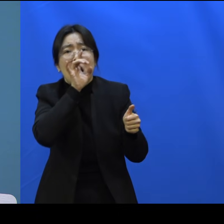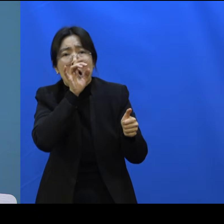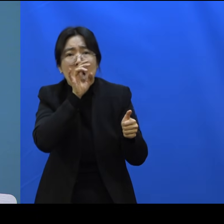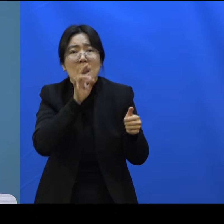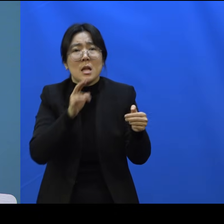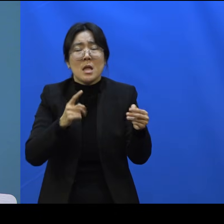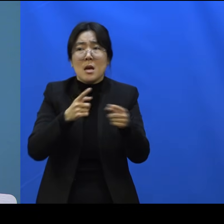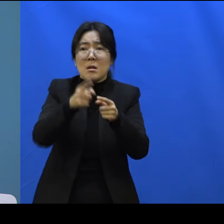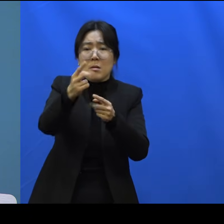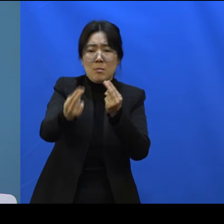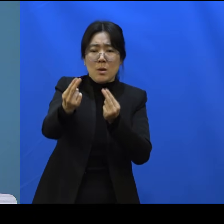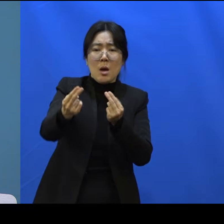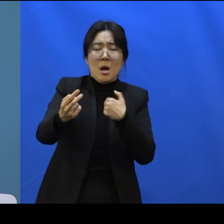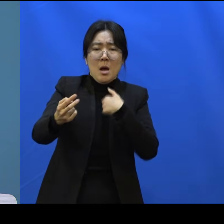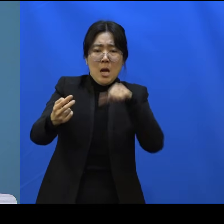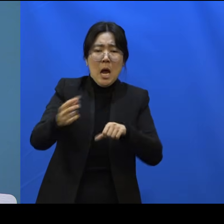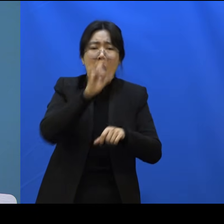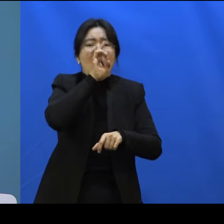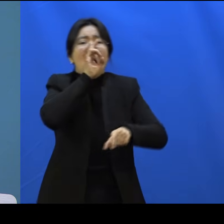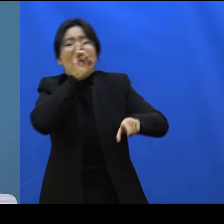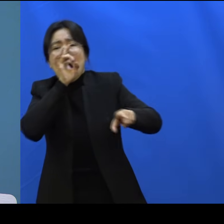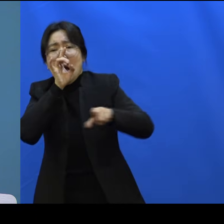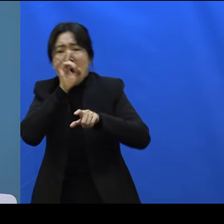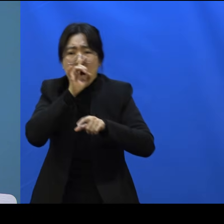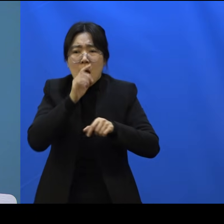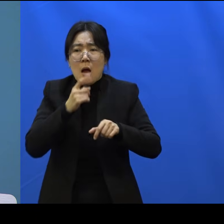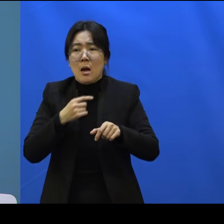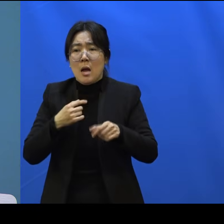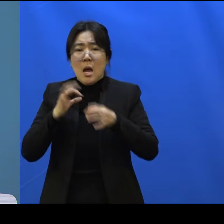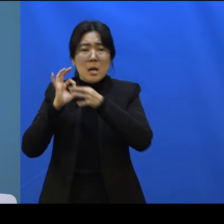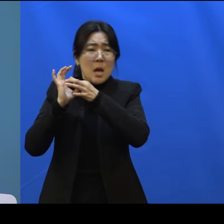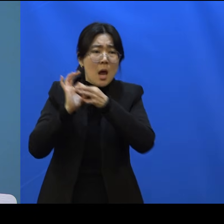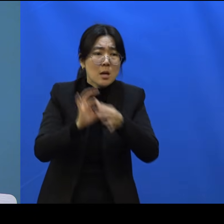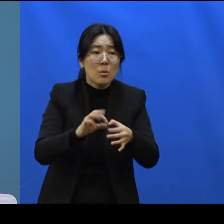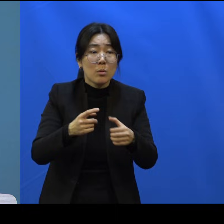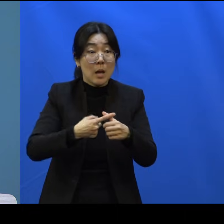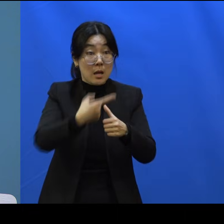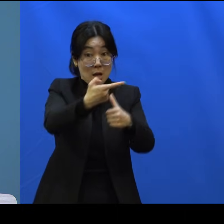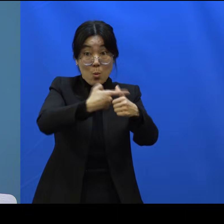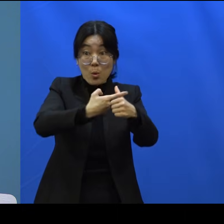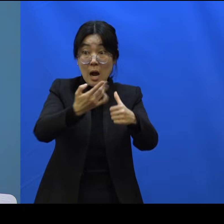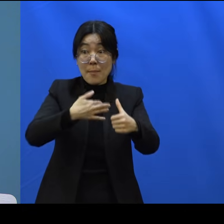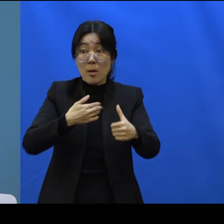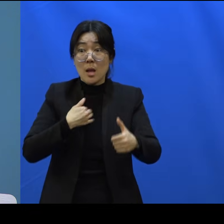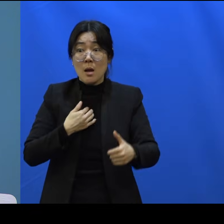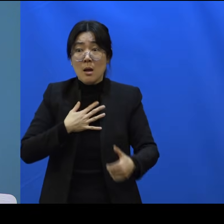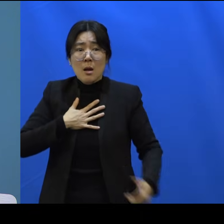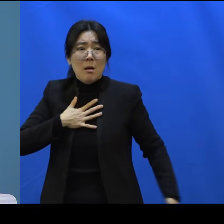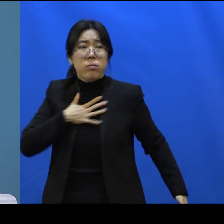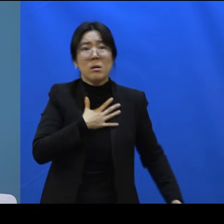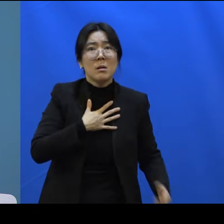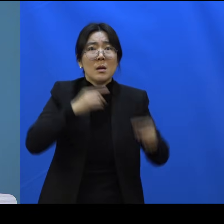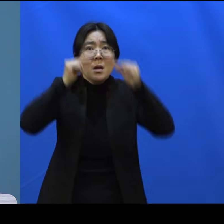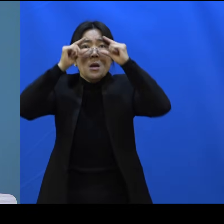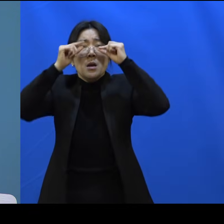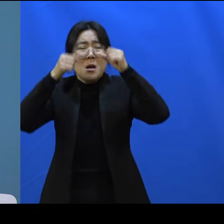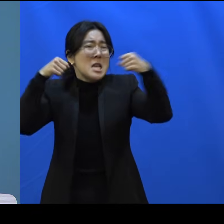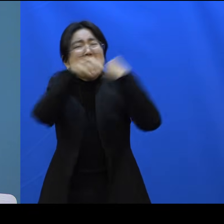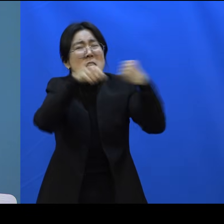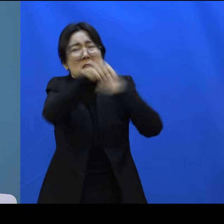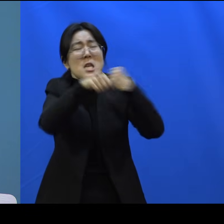비교, 자기 자신에 대한 그 비난을 하면 견뎌내지 못하고 그냥 싸워야